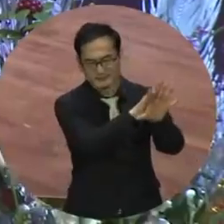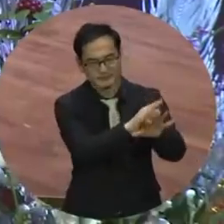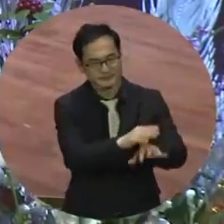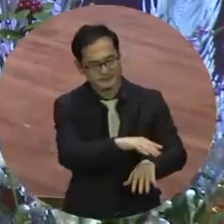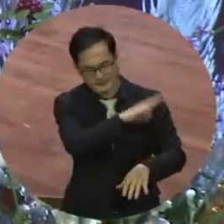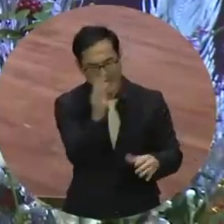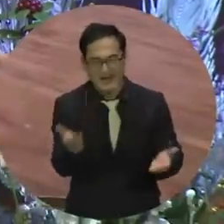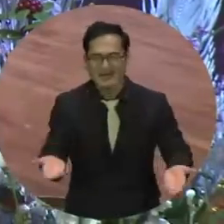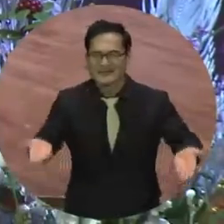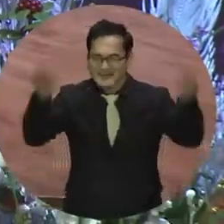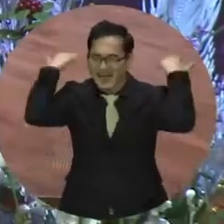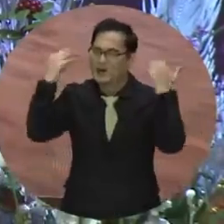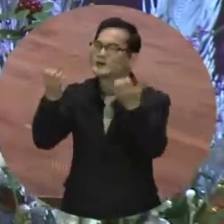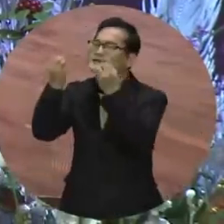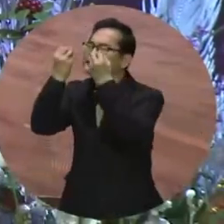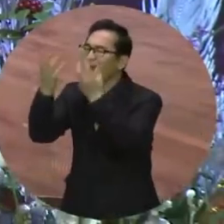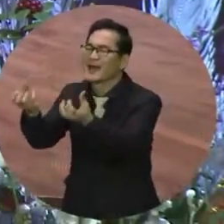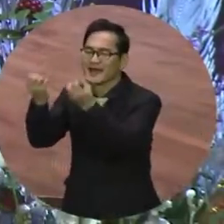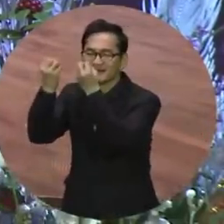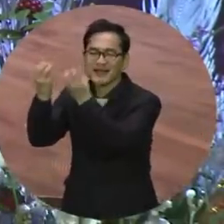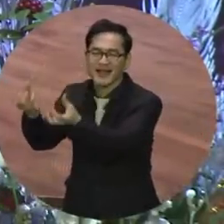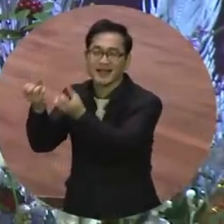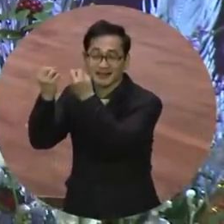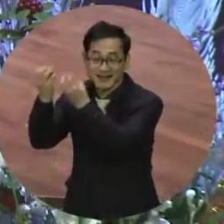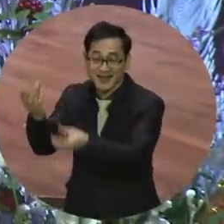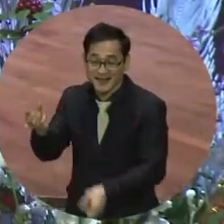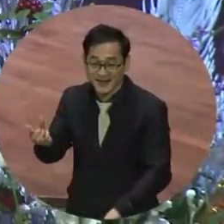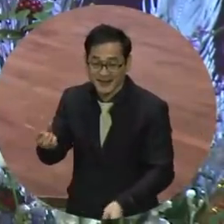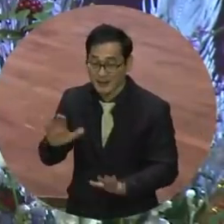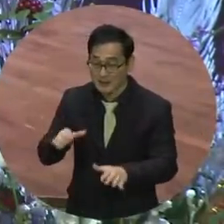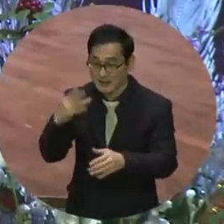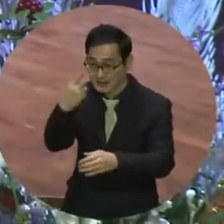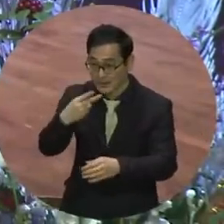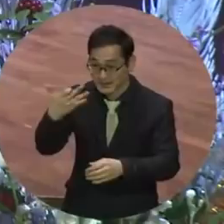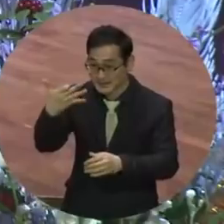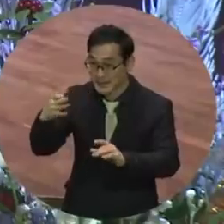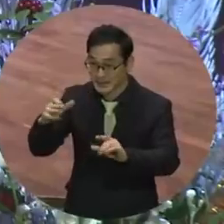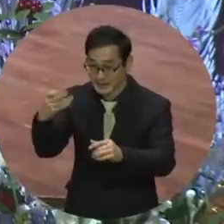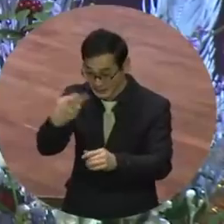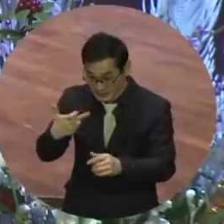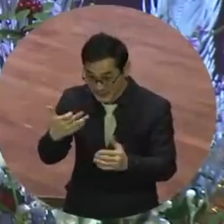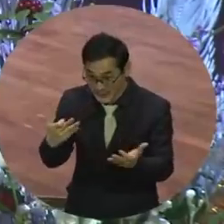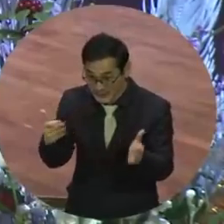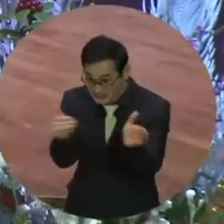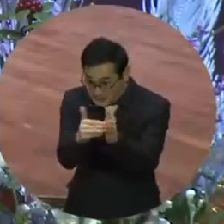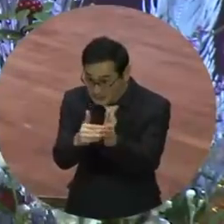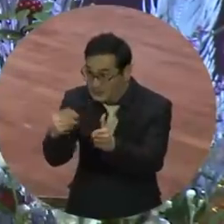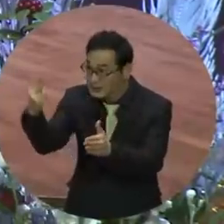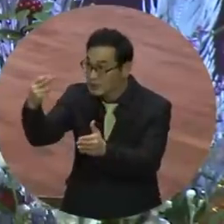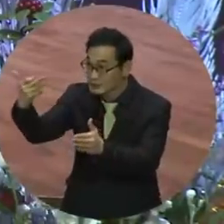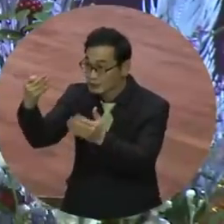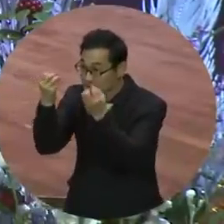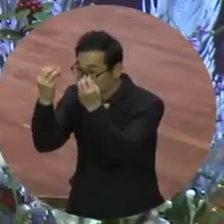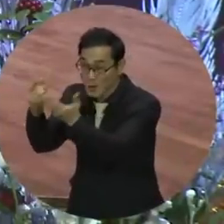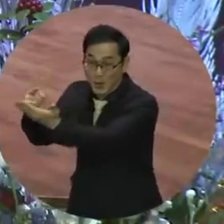올해 2018년 다 지나갔어. 이제 내가 하나님 새해를 주시니까 새해 선물 받을 때 내가 새롭게 시작한다.